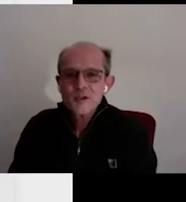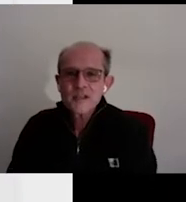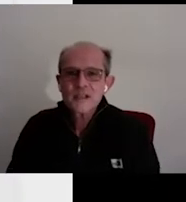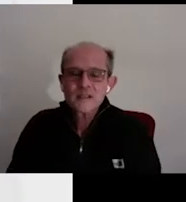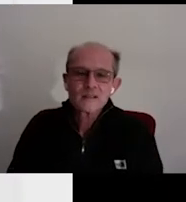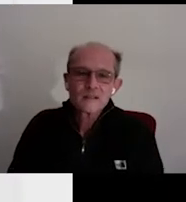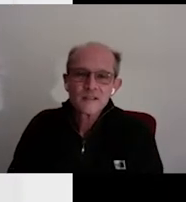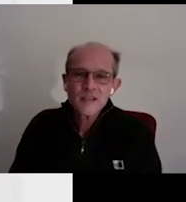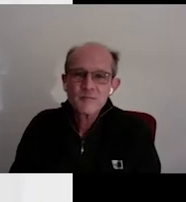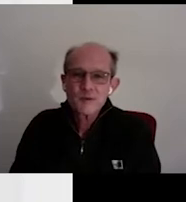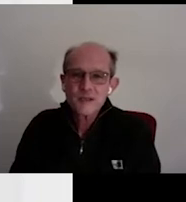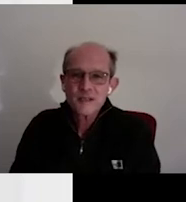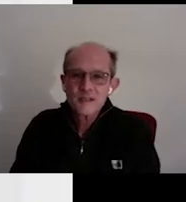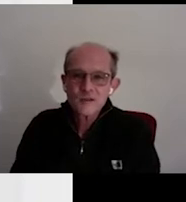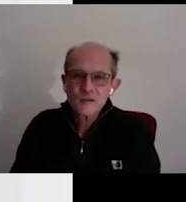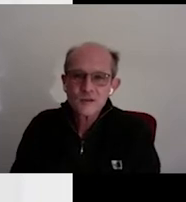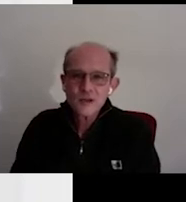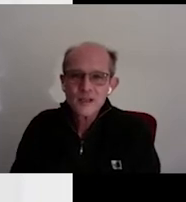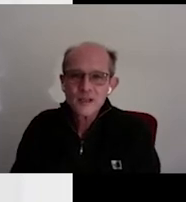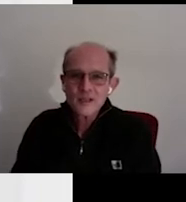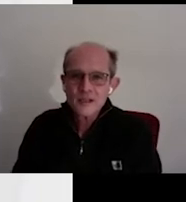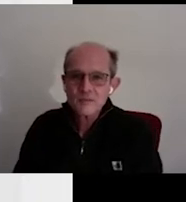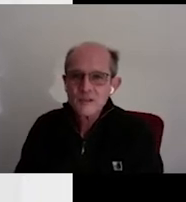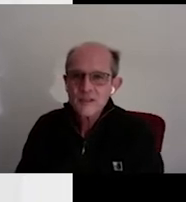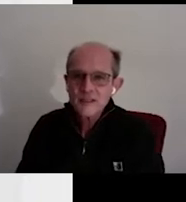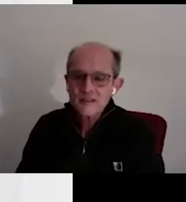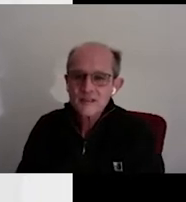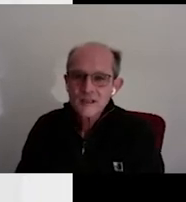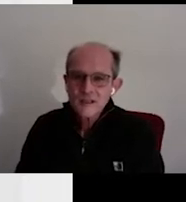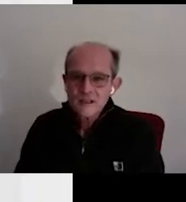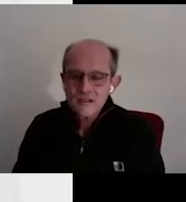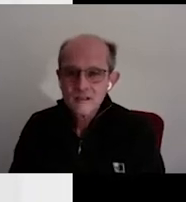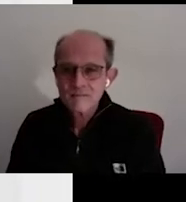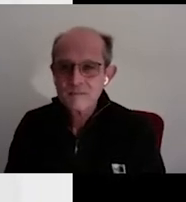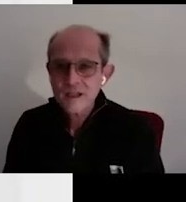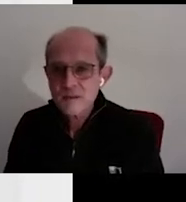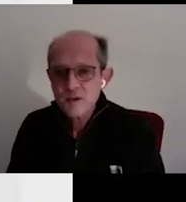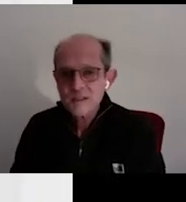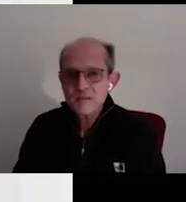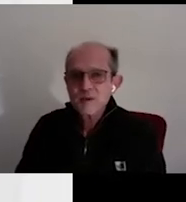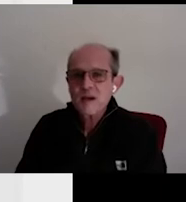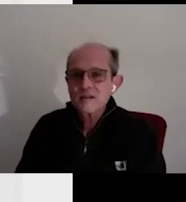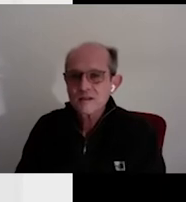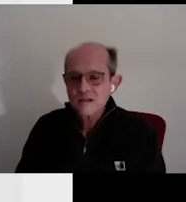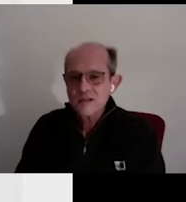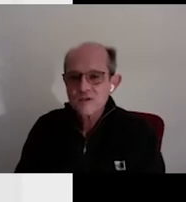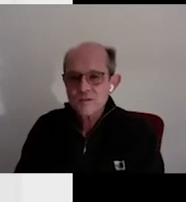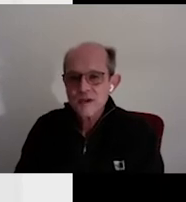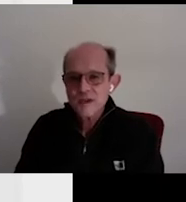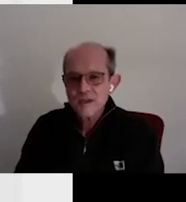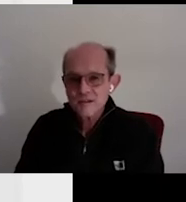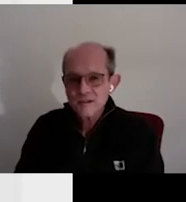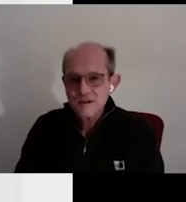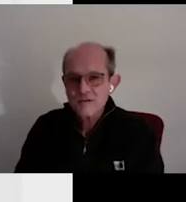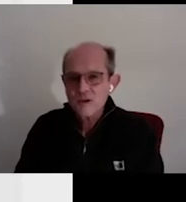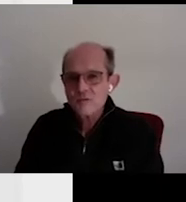premier de ces projets, Handicap, mobilité oculaire et motrice, a été porté par les